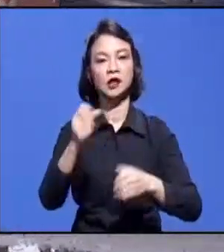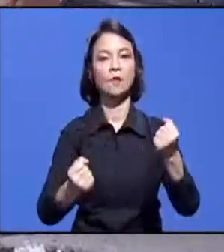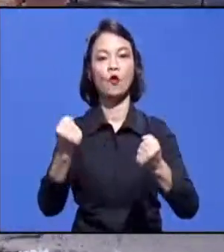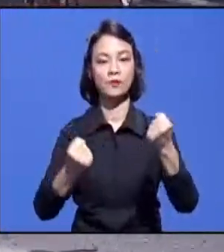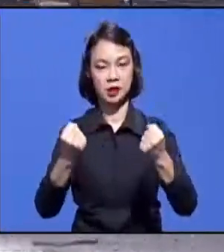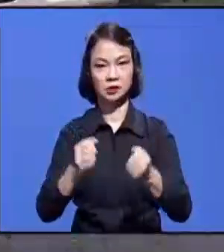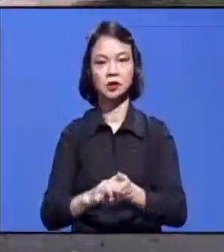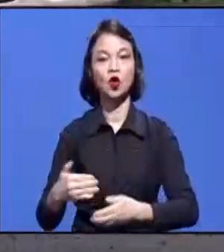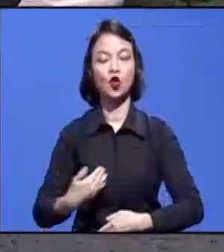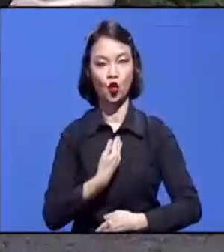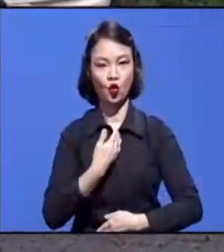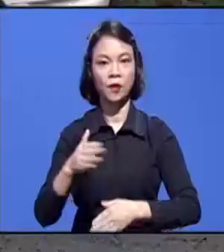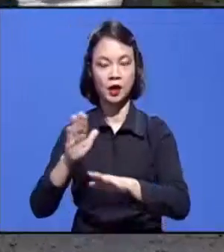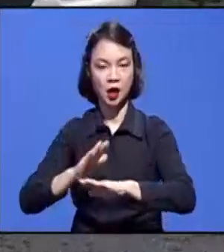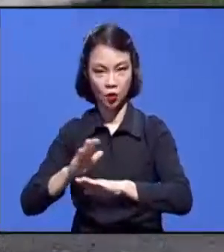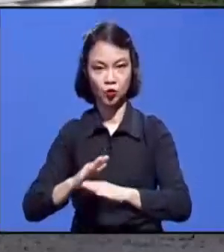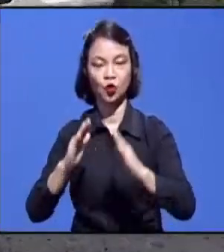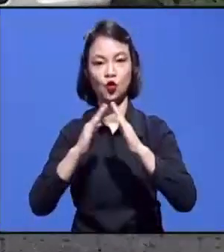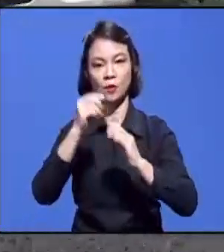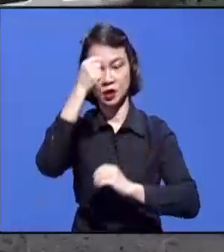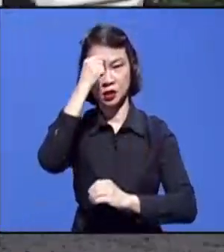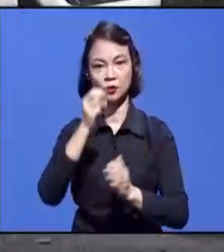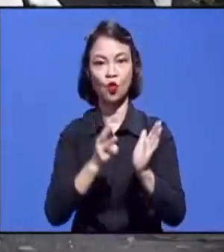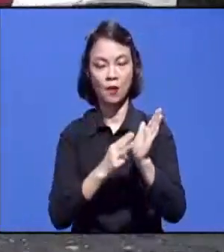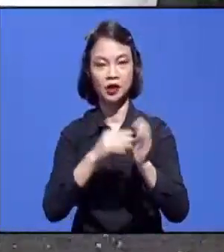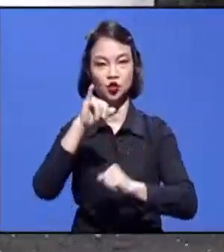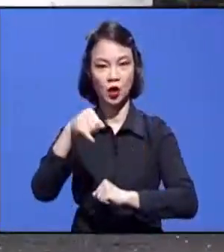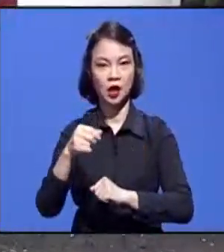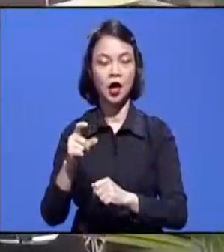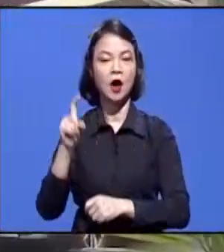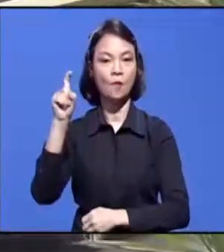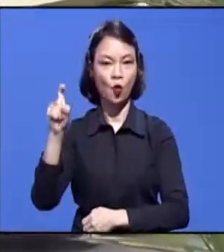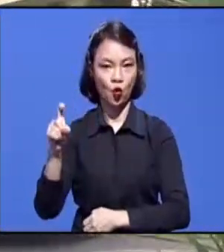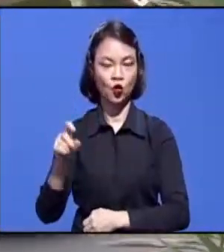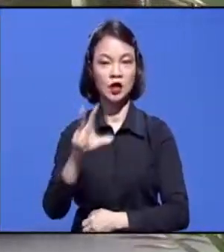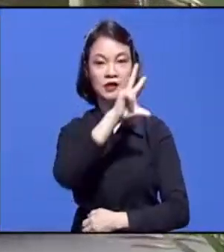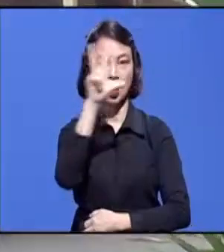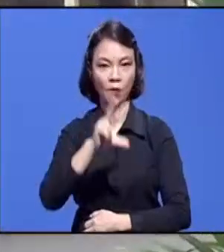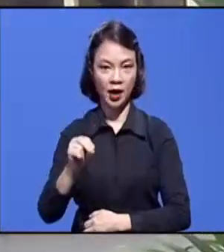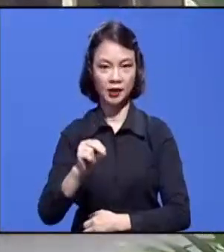belakang. Korban hingga kini masih dirawat di rumah sakit. Muhammad Juanda, Bogor, Jawa Barat.